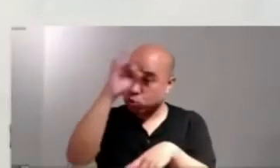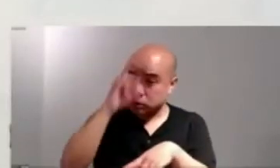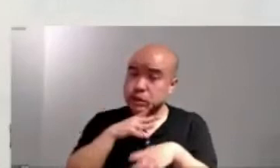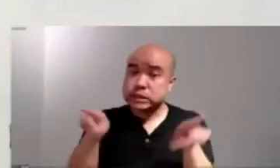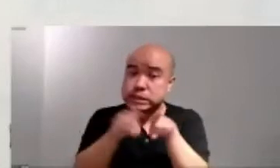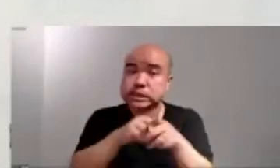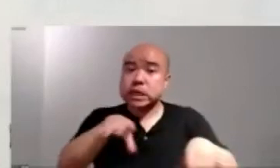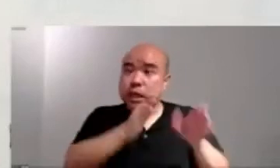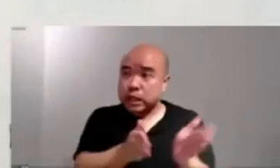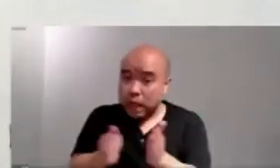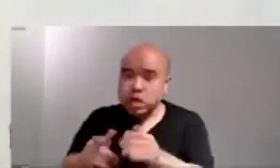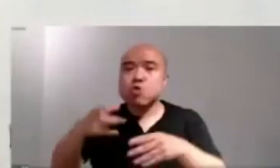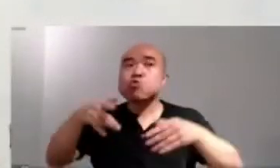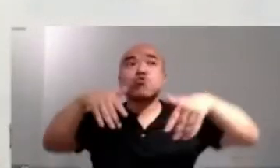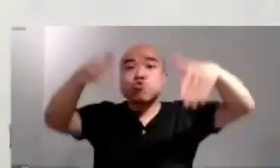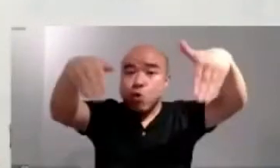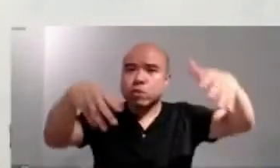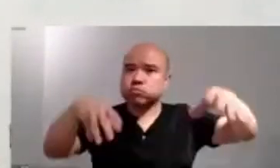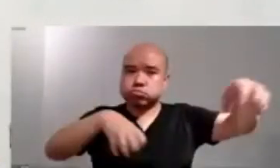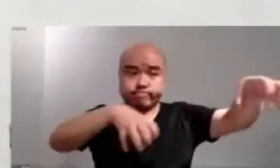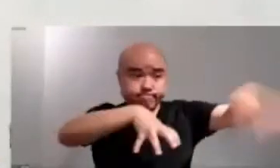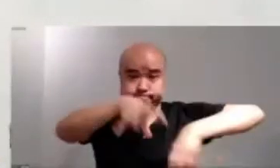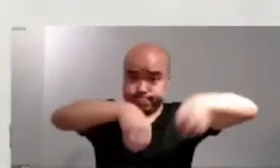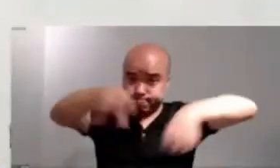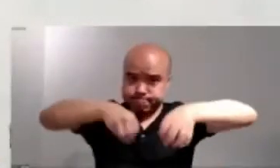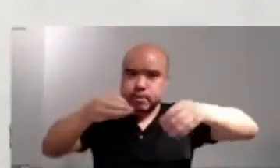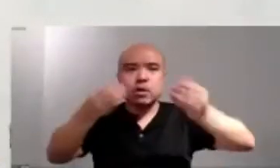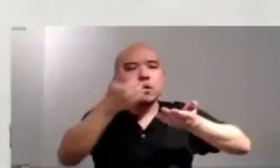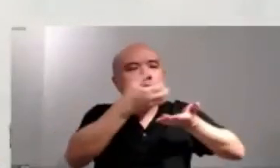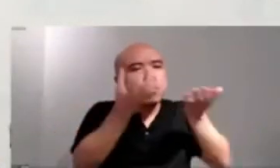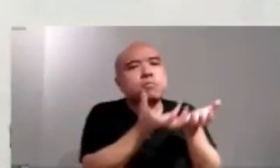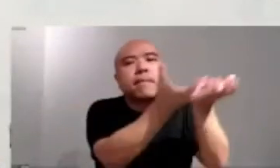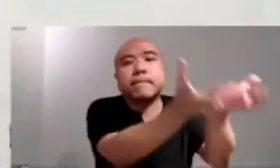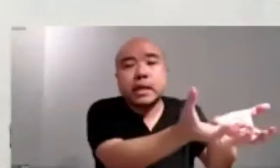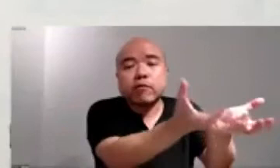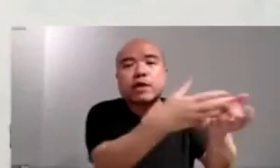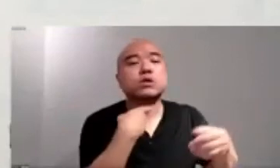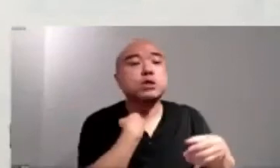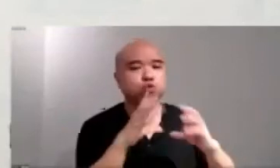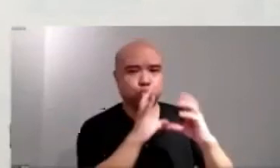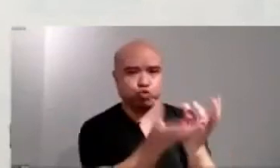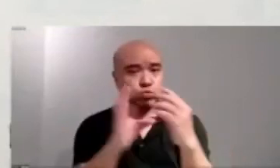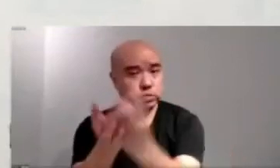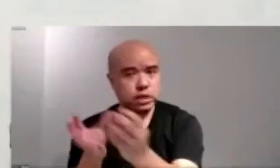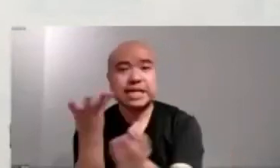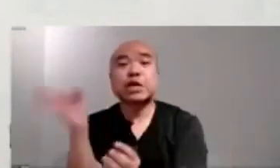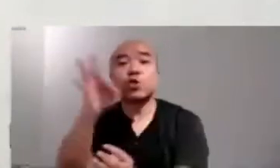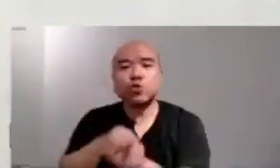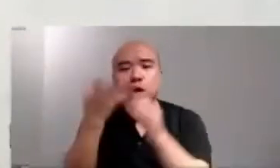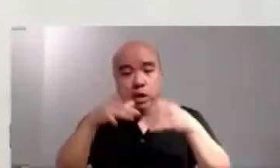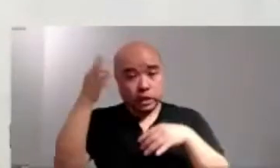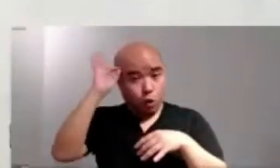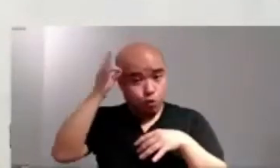款同埋集合物資咁樣樣，去捐助俾當地有需要嘅團體，例如四川扶貧基金會咁